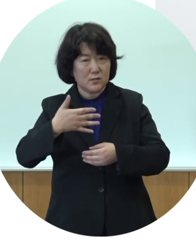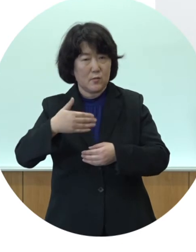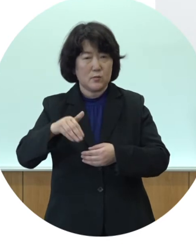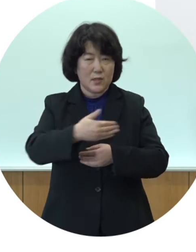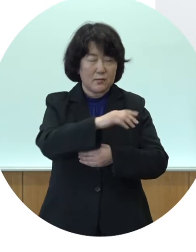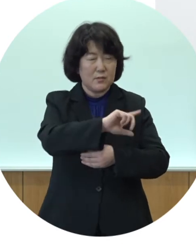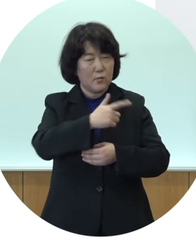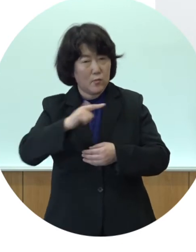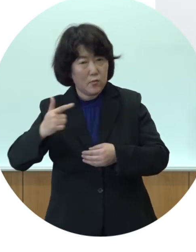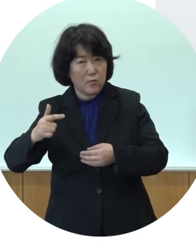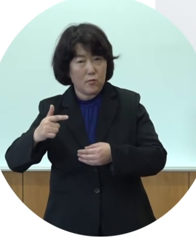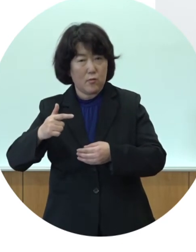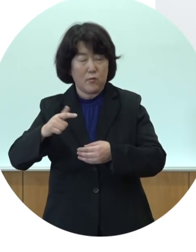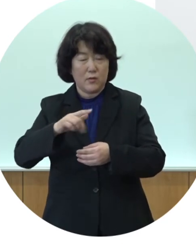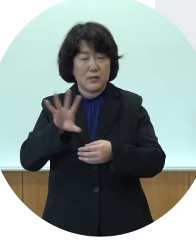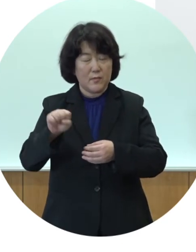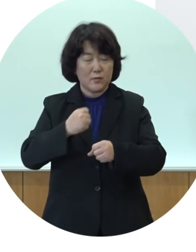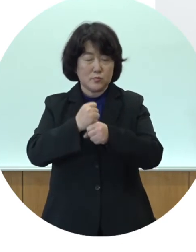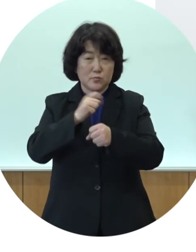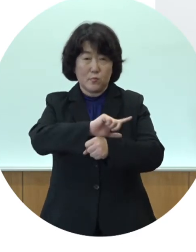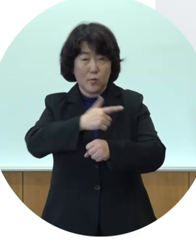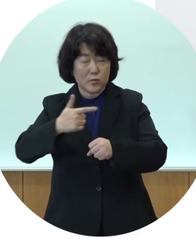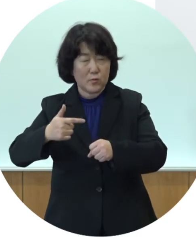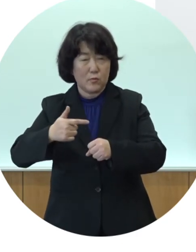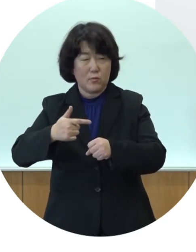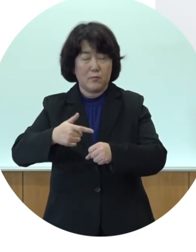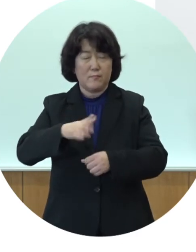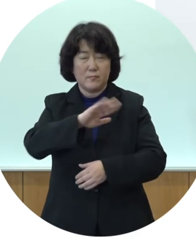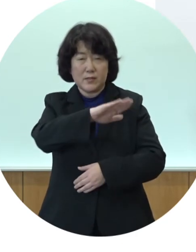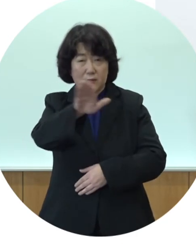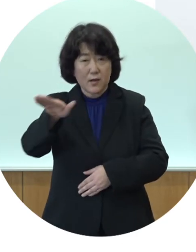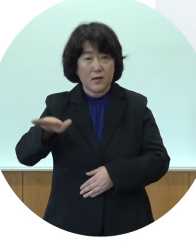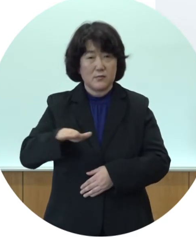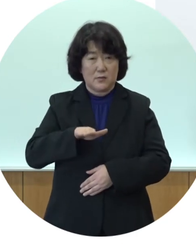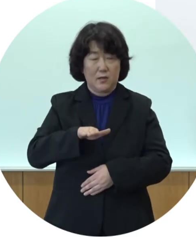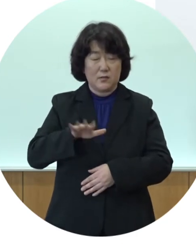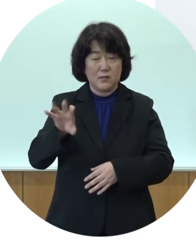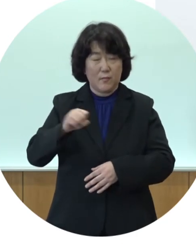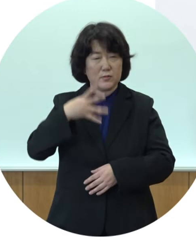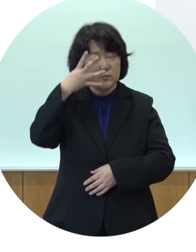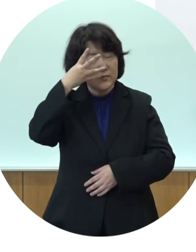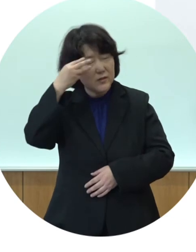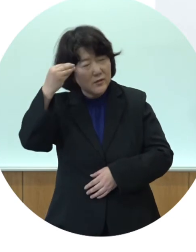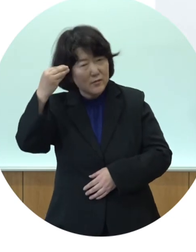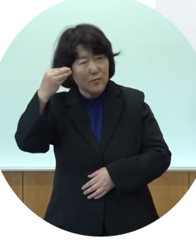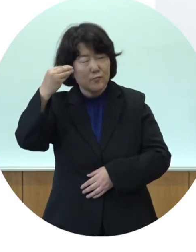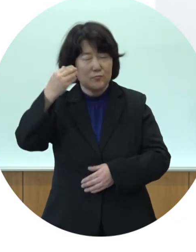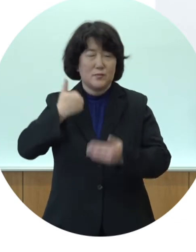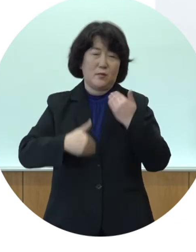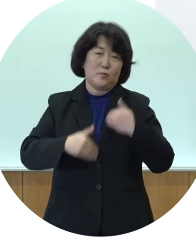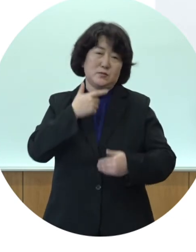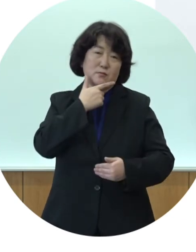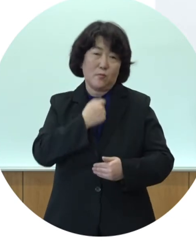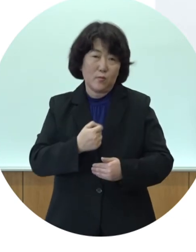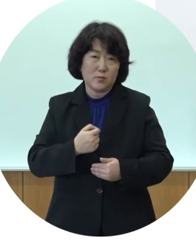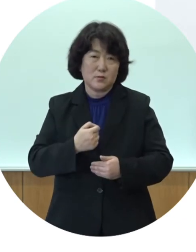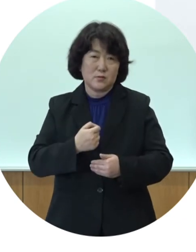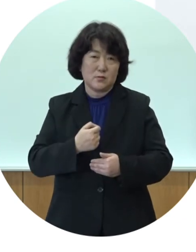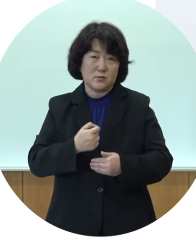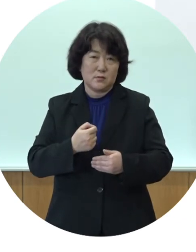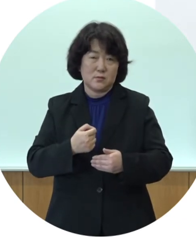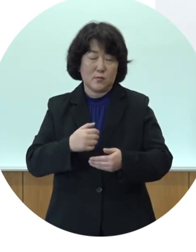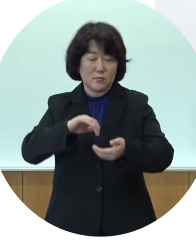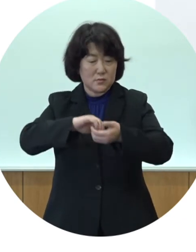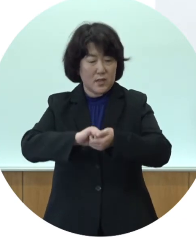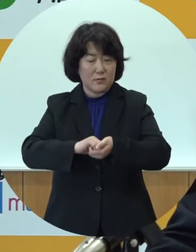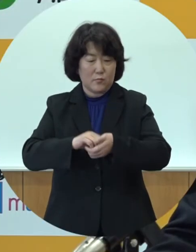して工芸品までより多くの方に本市の魅力にはまっていただけるセットを考案させていただきました